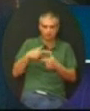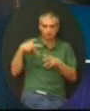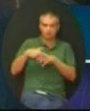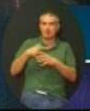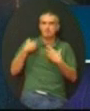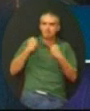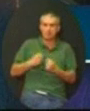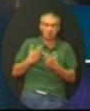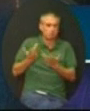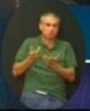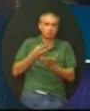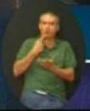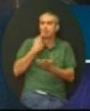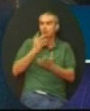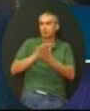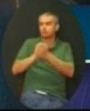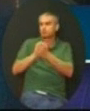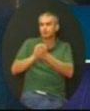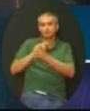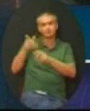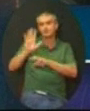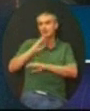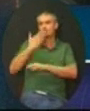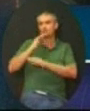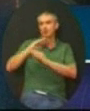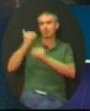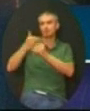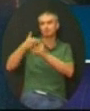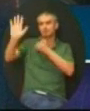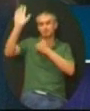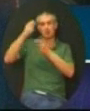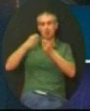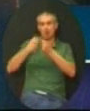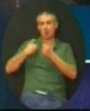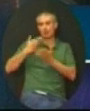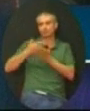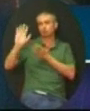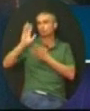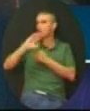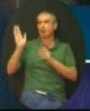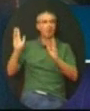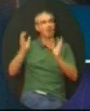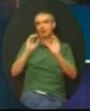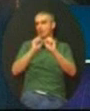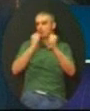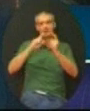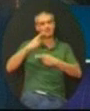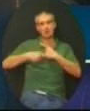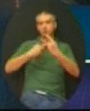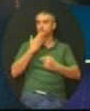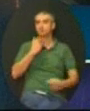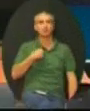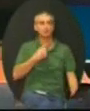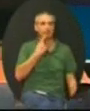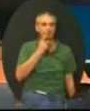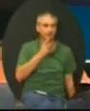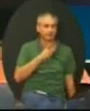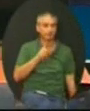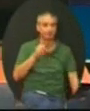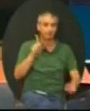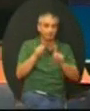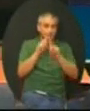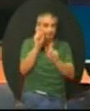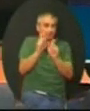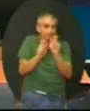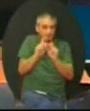ביטחון, למה לא לבוא ולהגיד, רבותיי, זאת לא ירושלים, זה לא קשור לא לספר הספרים ולא למורשת ישראל. אז אני אגיד לך, אותם